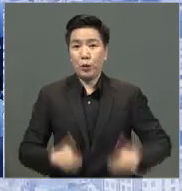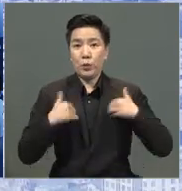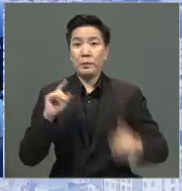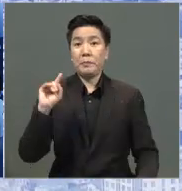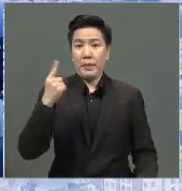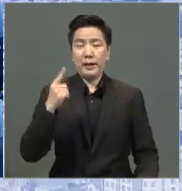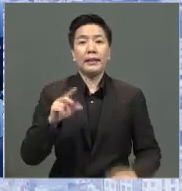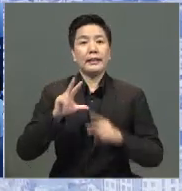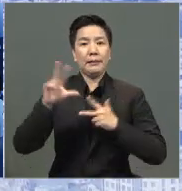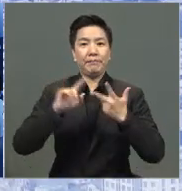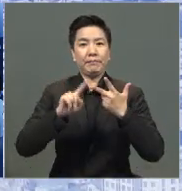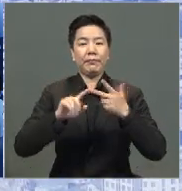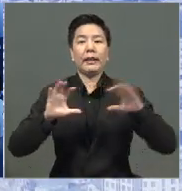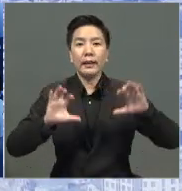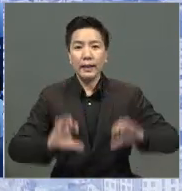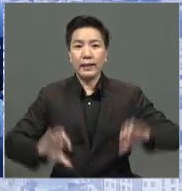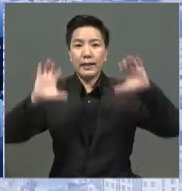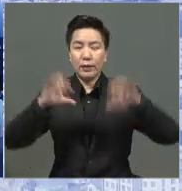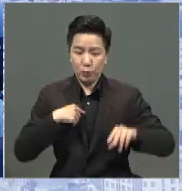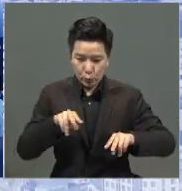มีการไปทำกิจการกิจกรรมนั้นท่านต้องปรับตัวแล้วก็ทำให้เคยชิมแล้วก็อยู่ในวิถีใหม่ได้ส่วนอันที่3คือภาครัฐที่จะต้องเข้าไปกับกับเยอะแยะไปกำกับดูแลนะครับแล้วก็ควบคุมก็จะได้เรียนรู้จากทั้งสองส่วนนี้เข้าไปดูแลทำให้เราสามารถผ่านเรื่องนี้ไปได้ด้วยกันนะครับต้องขอขอบพระคุณเป็นอย่างสูงครับ